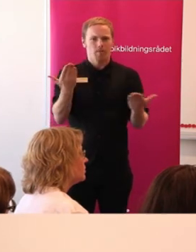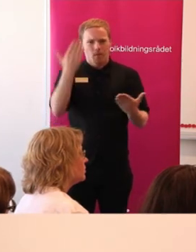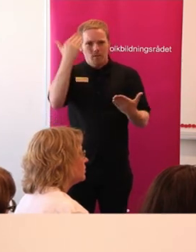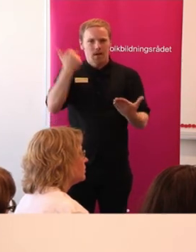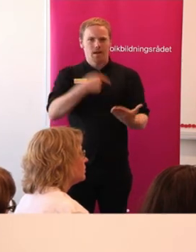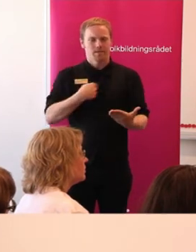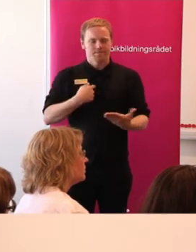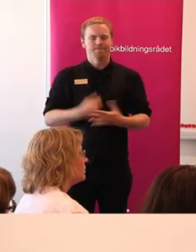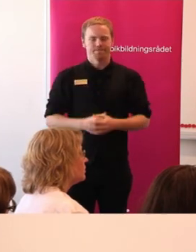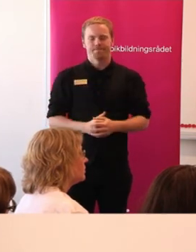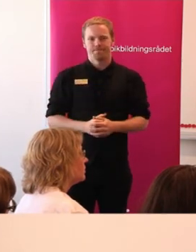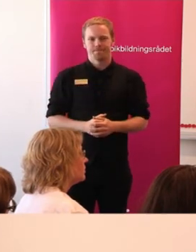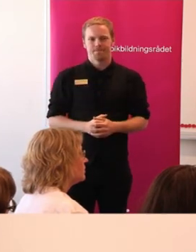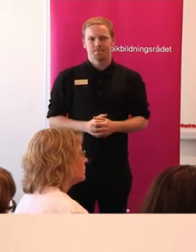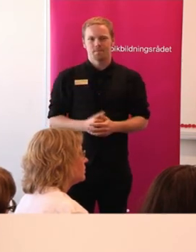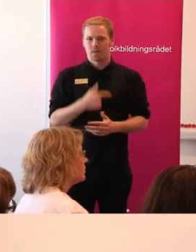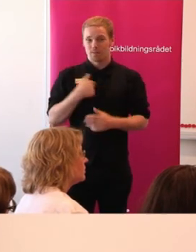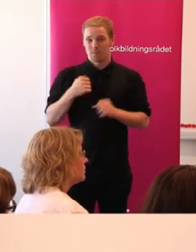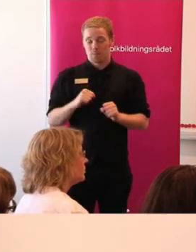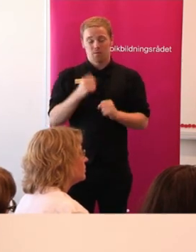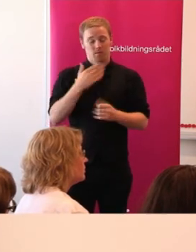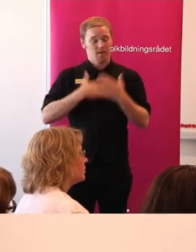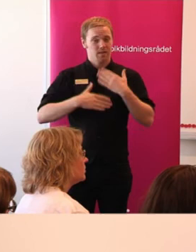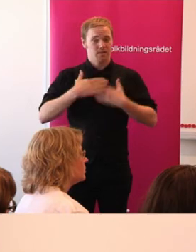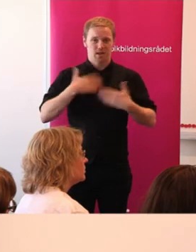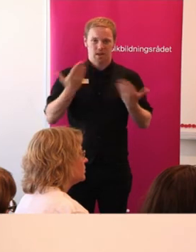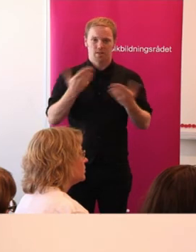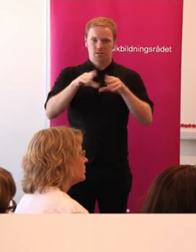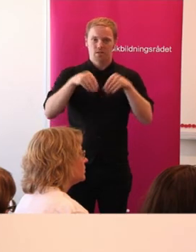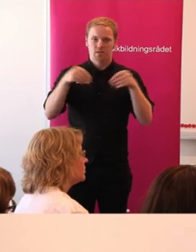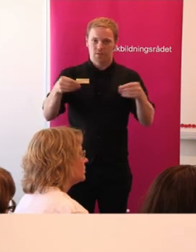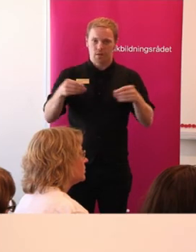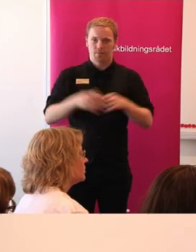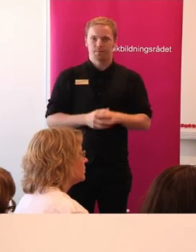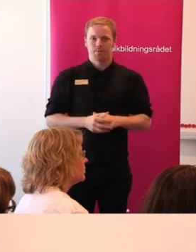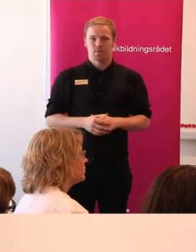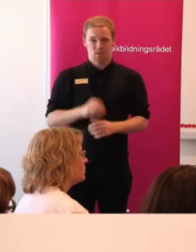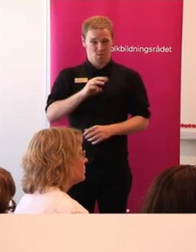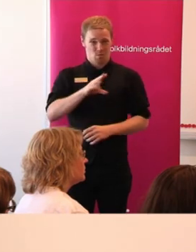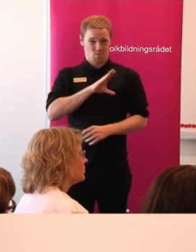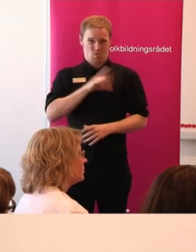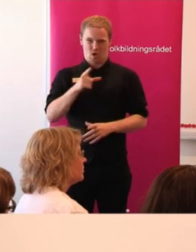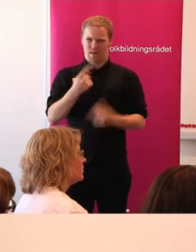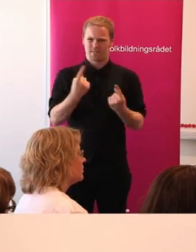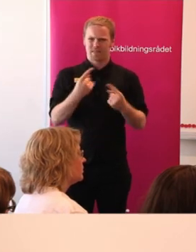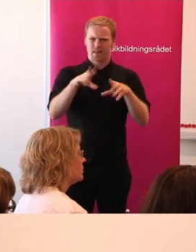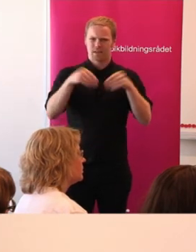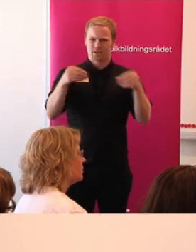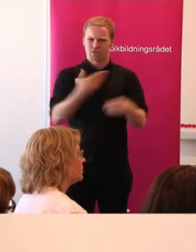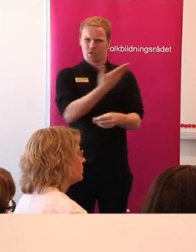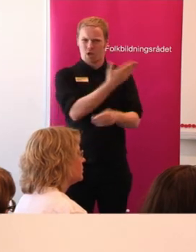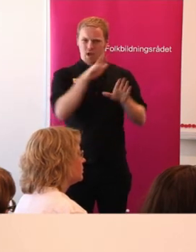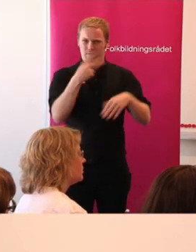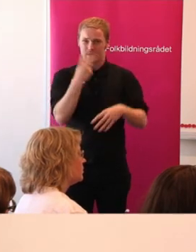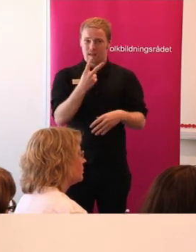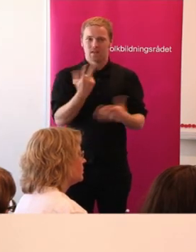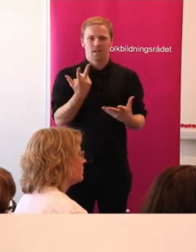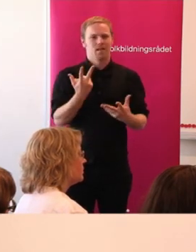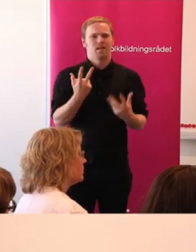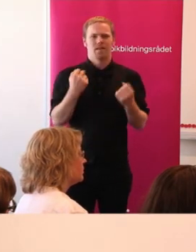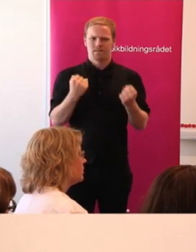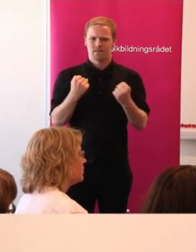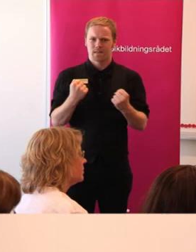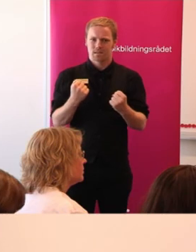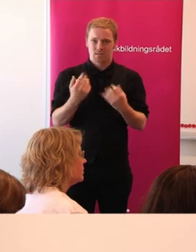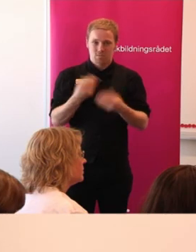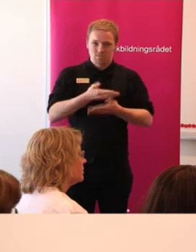här, vi måste bli intresserade av resultatet. Mm. Alltså, om man har ett sånt fantastiskt resultat är det otroligt viktigt att man blir intresserad